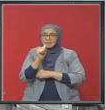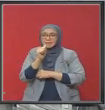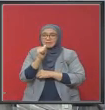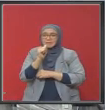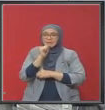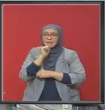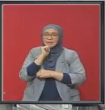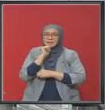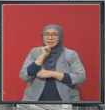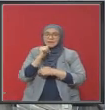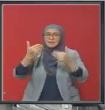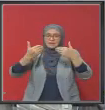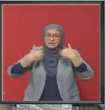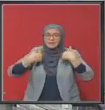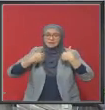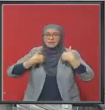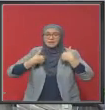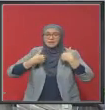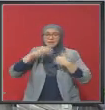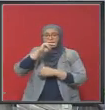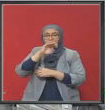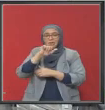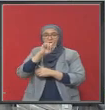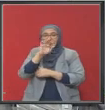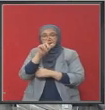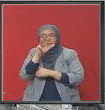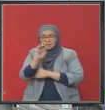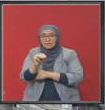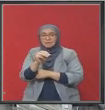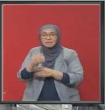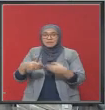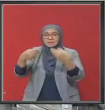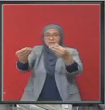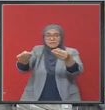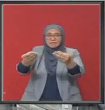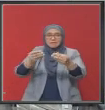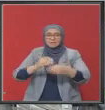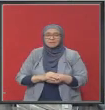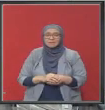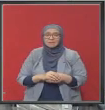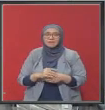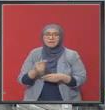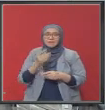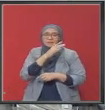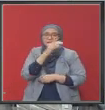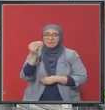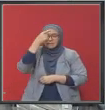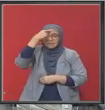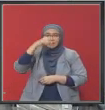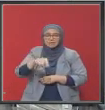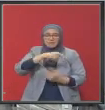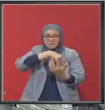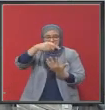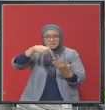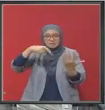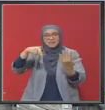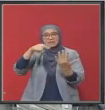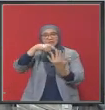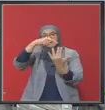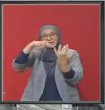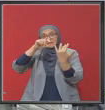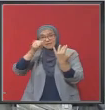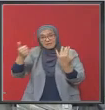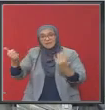tidak ada Walaupun ada apa ini moratorium itu dilaksanakan Adan untuk antara lain juga